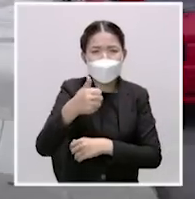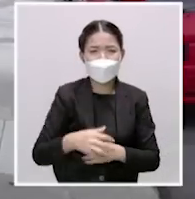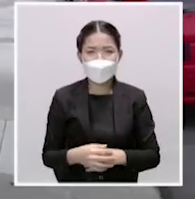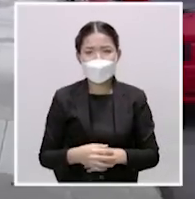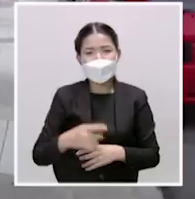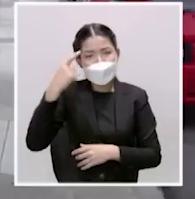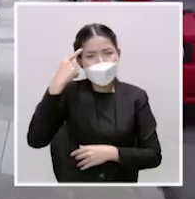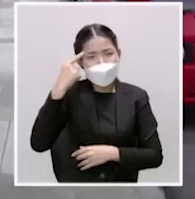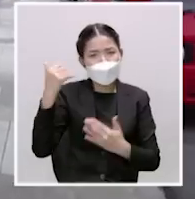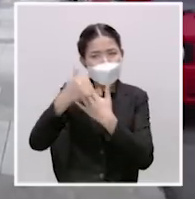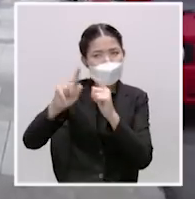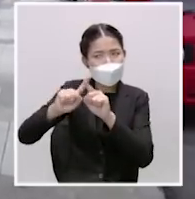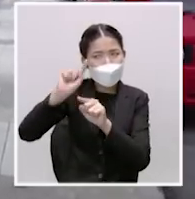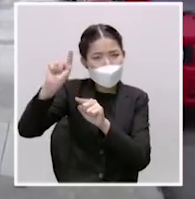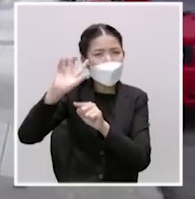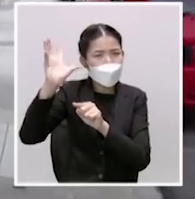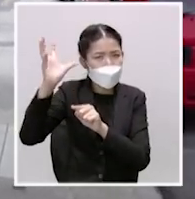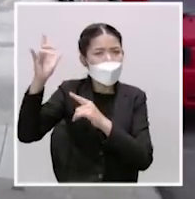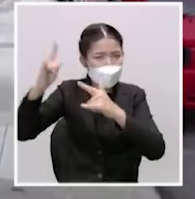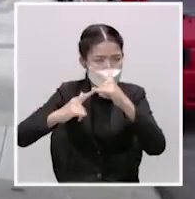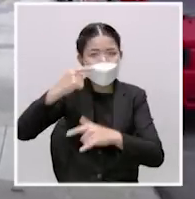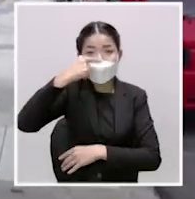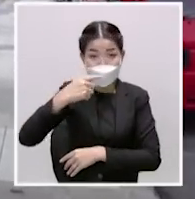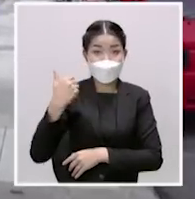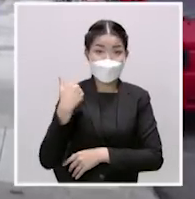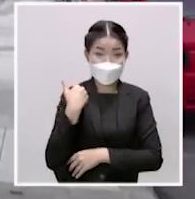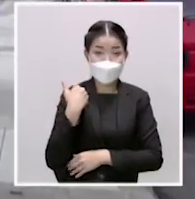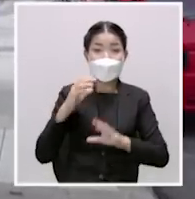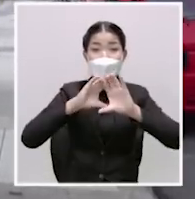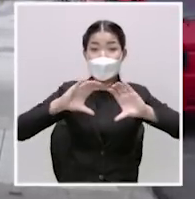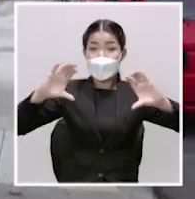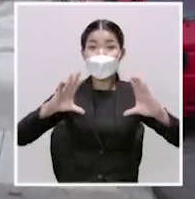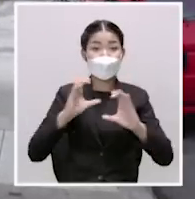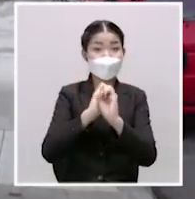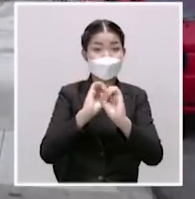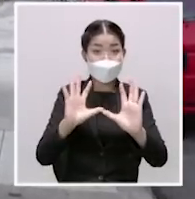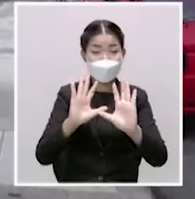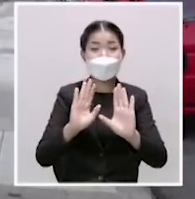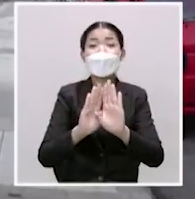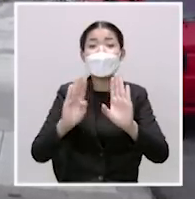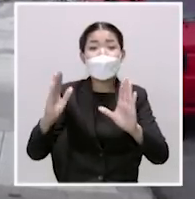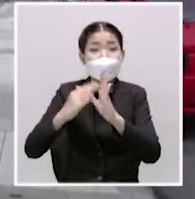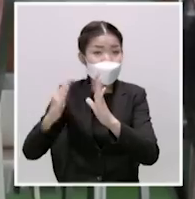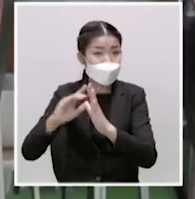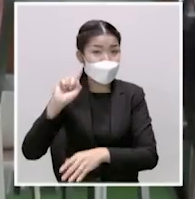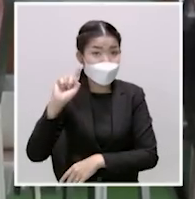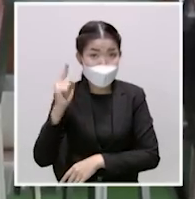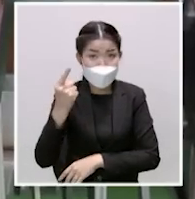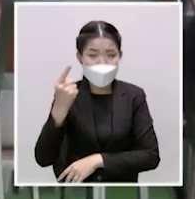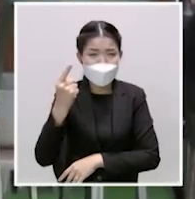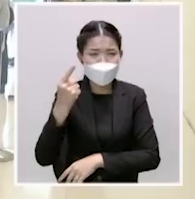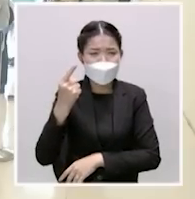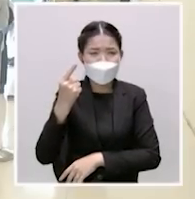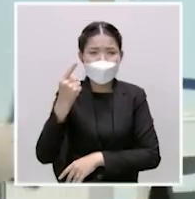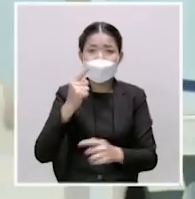ทศไทยทันทีนะครับ ตอนนี้หลังจากที่รัฐบาลมีความชัดเจนเรื่องจะกลับมาเปิดให้ลงทะเบียนในระบบ Test and Go เนี่ยค่ะ